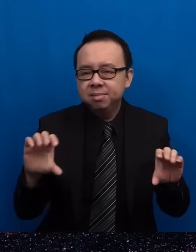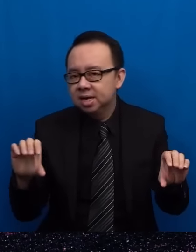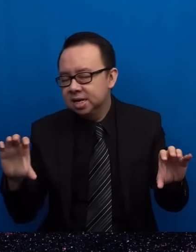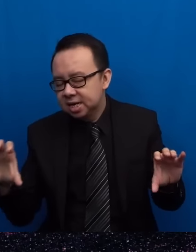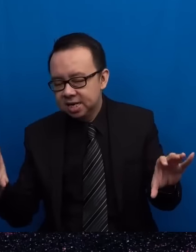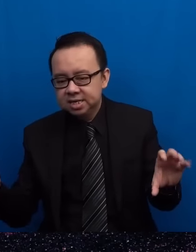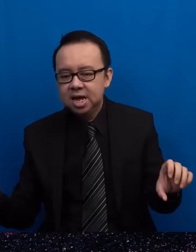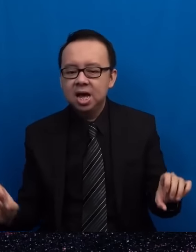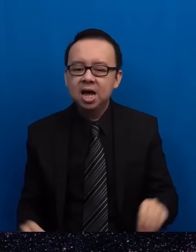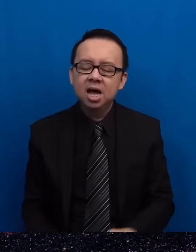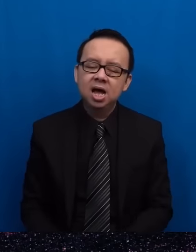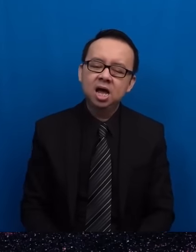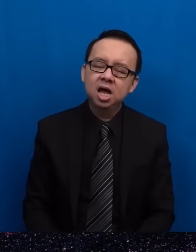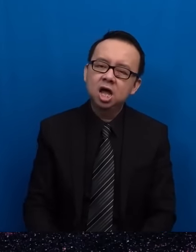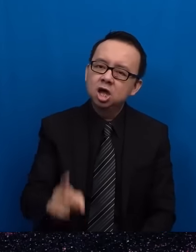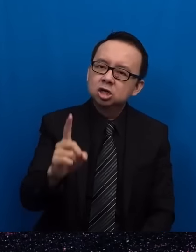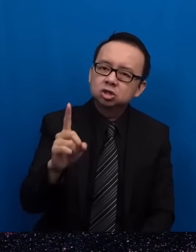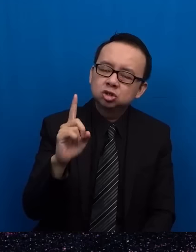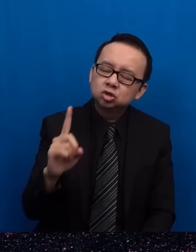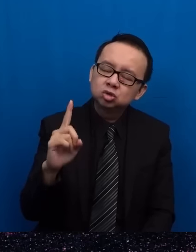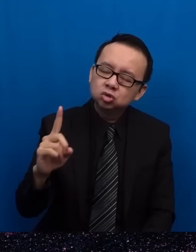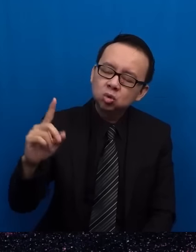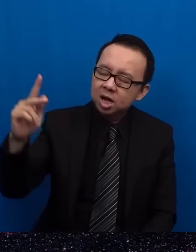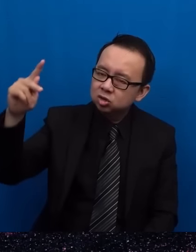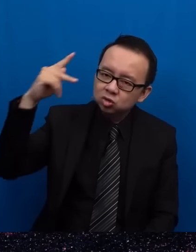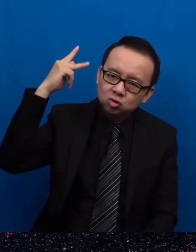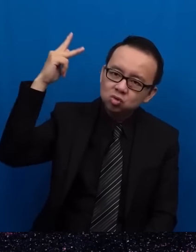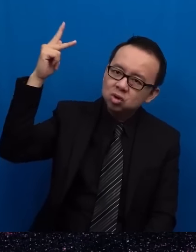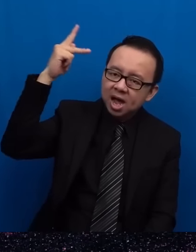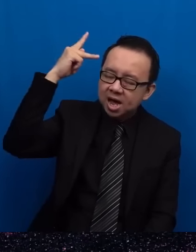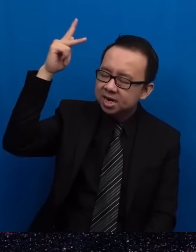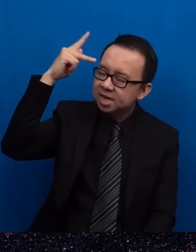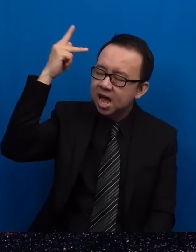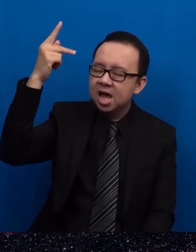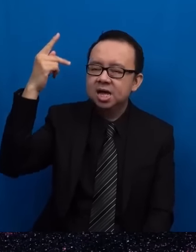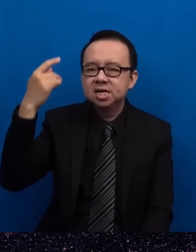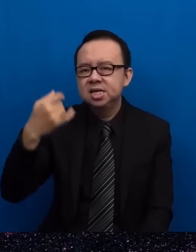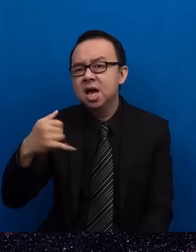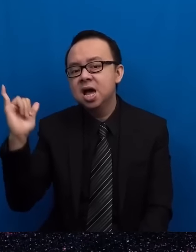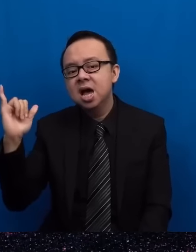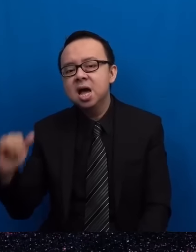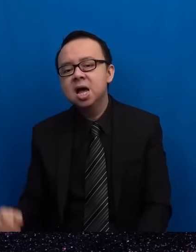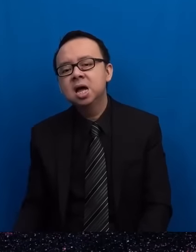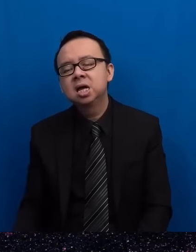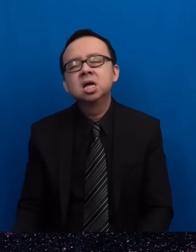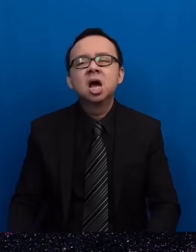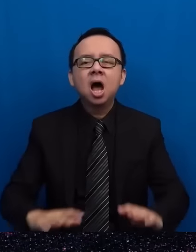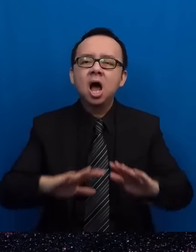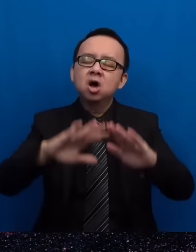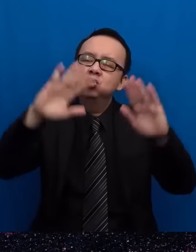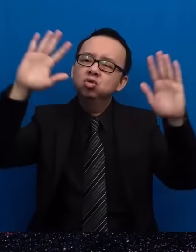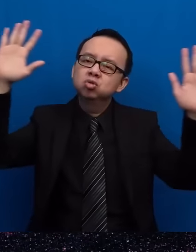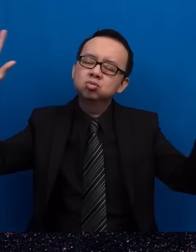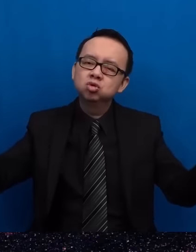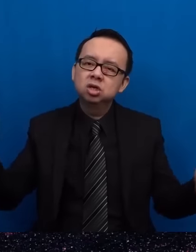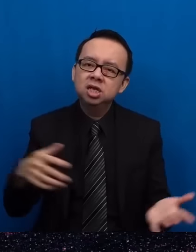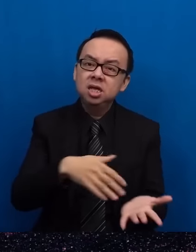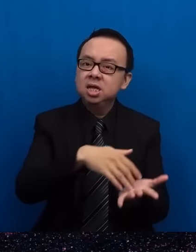sedang merendah. Suatu karya yang